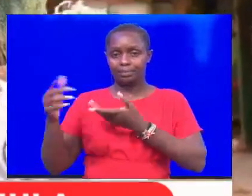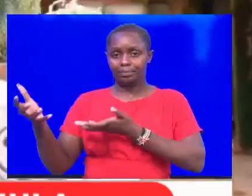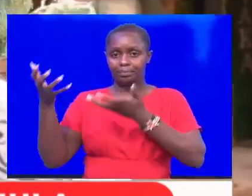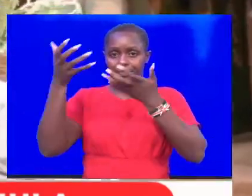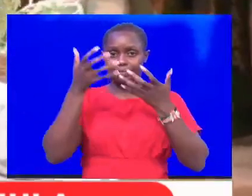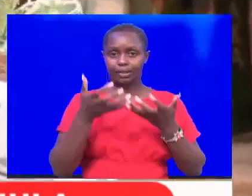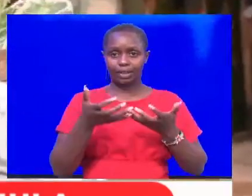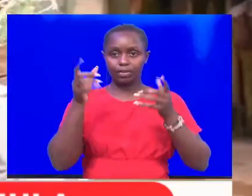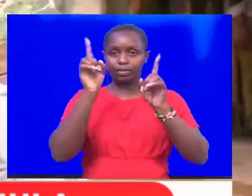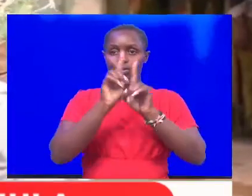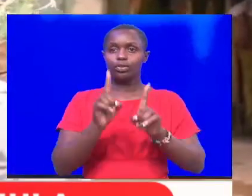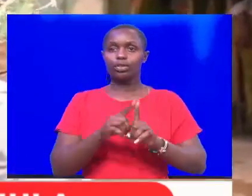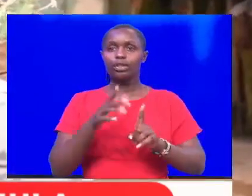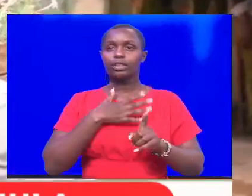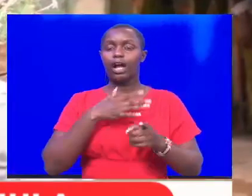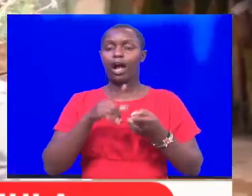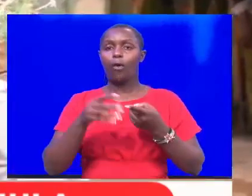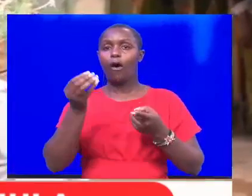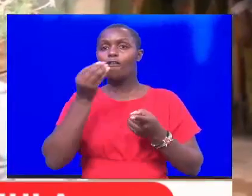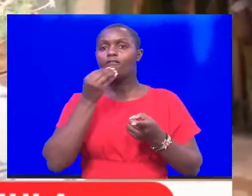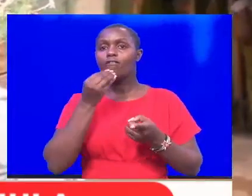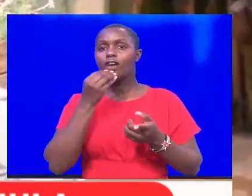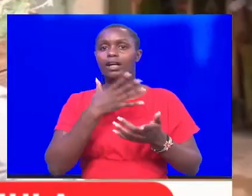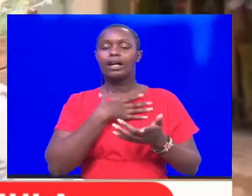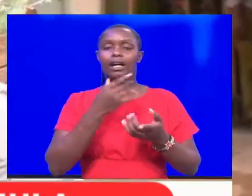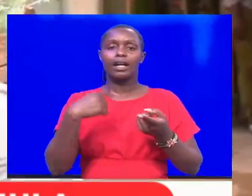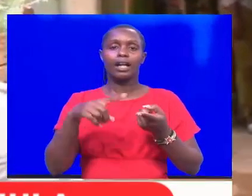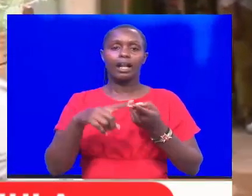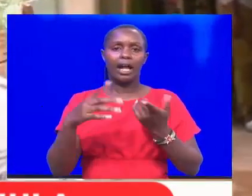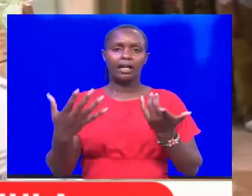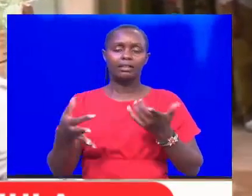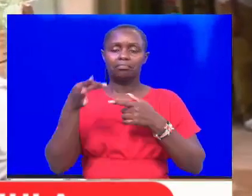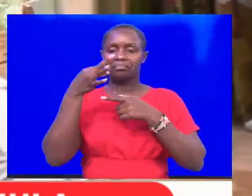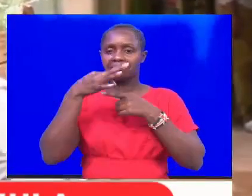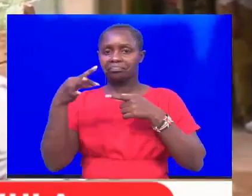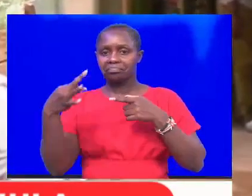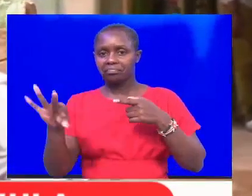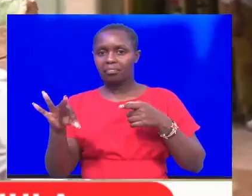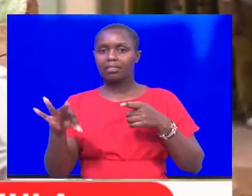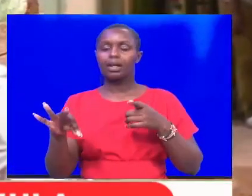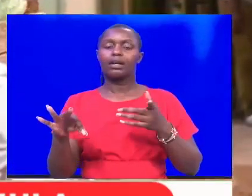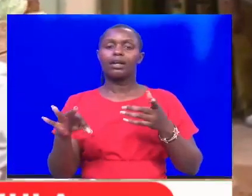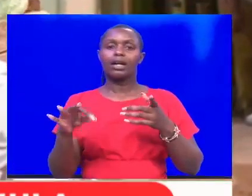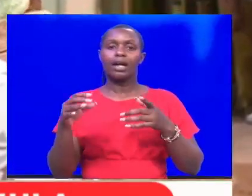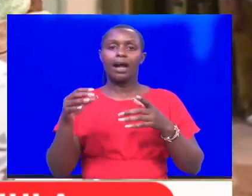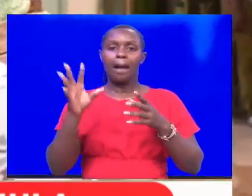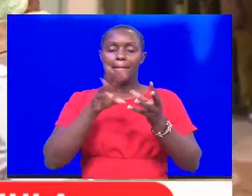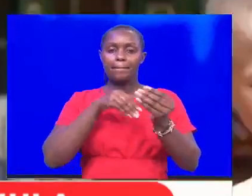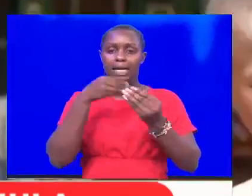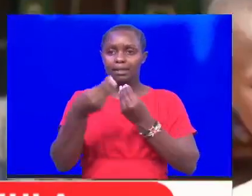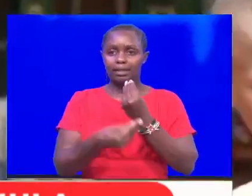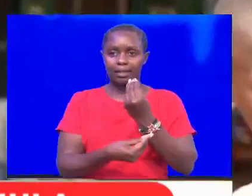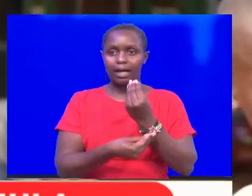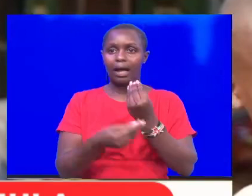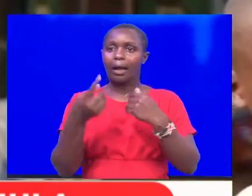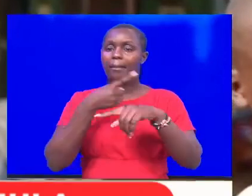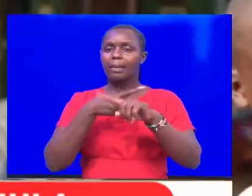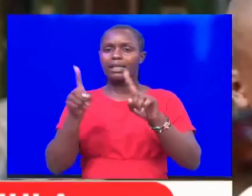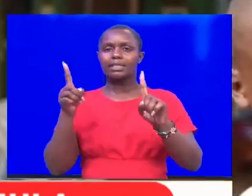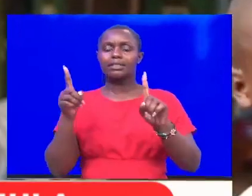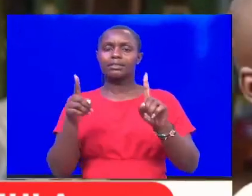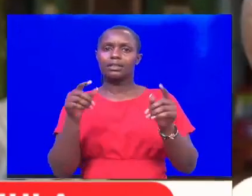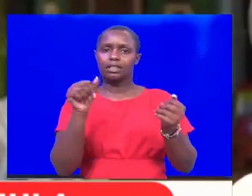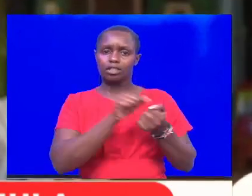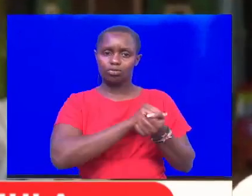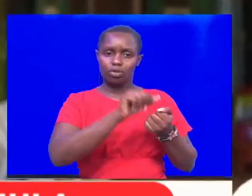vinaungua kama sukuma, ndizi na mwaga. Lakini maendeleo yenye naona wakileta nafurahia. Hata pia niko hivi niko